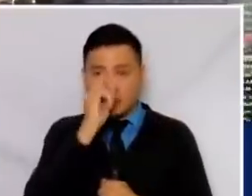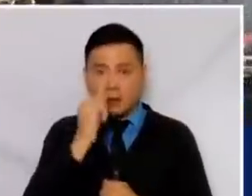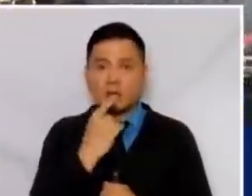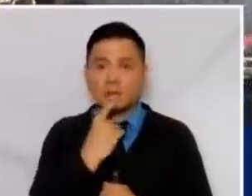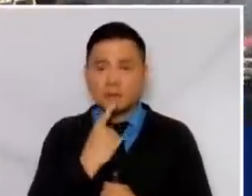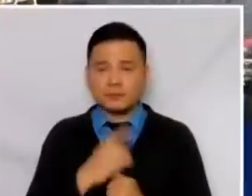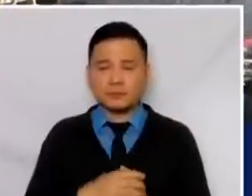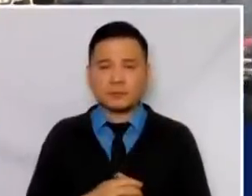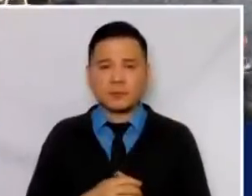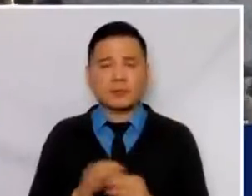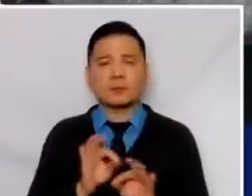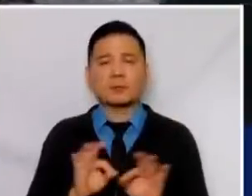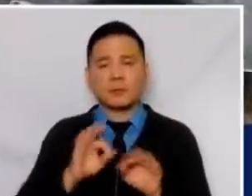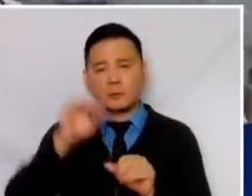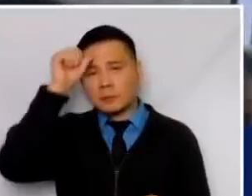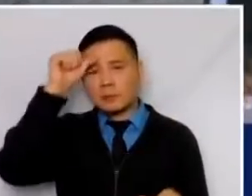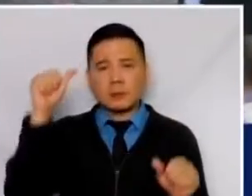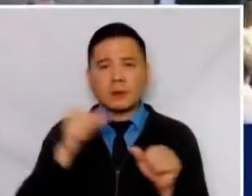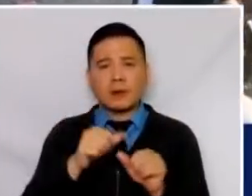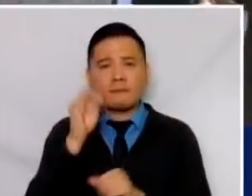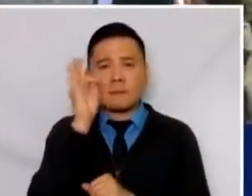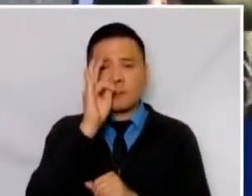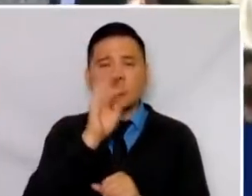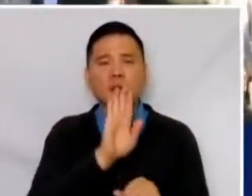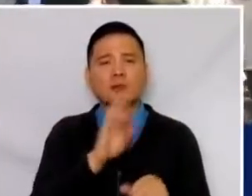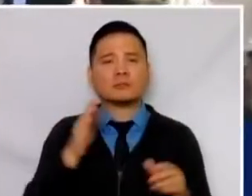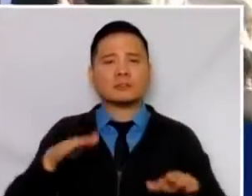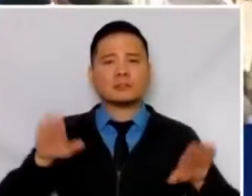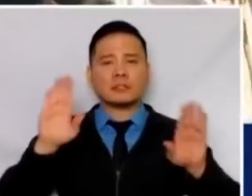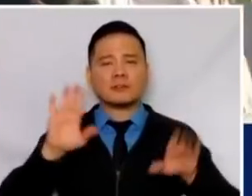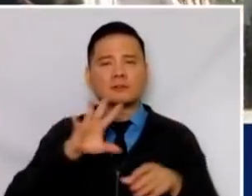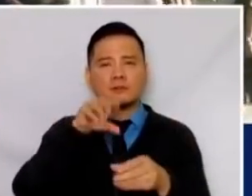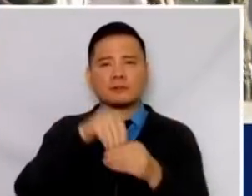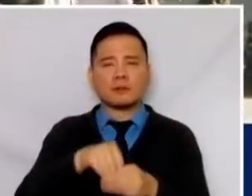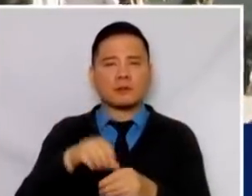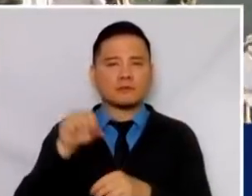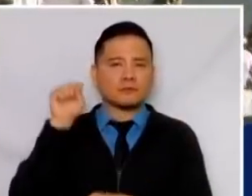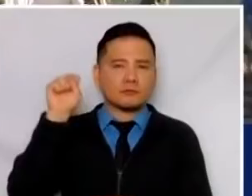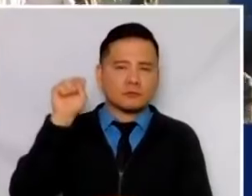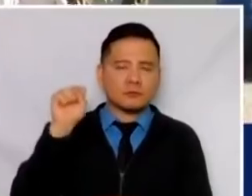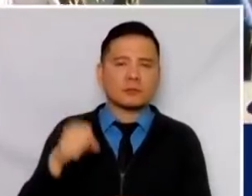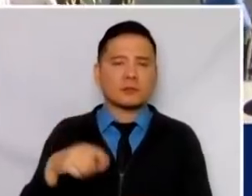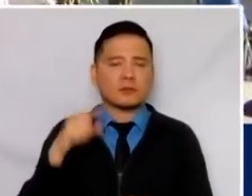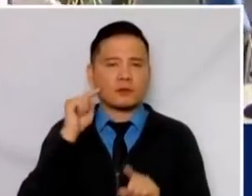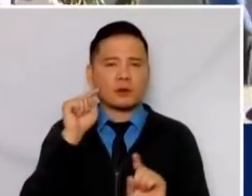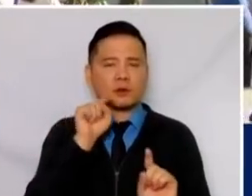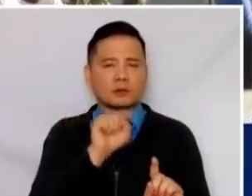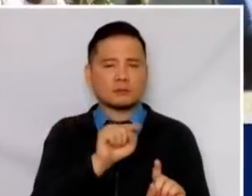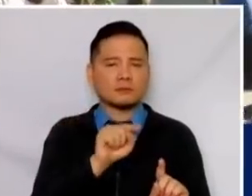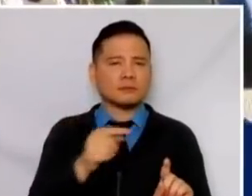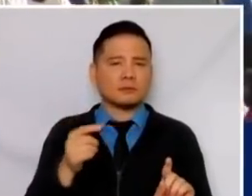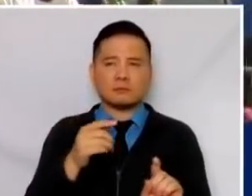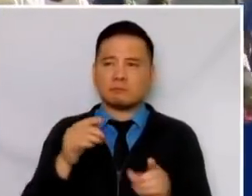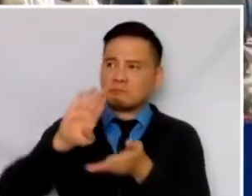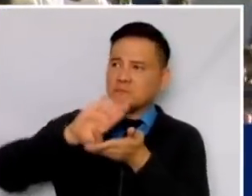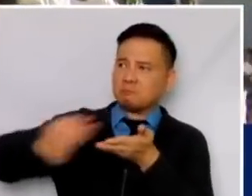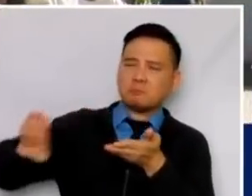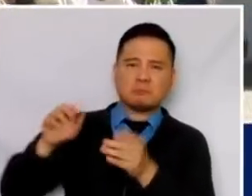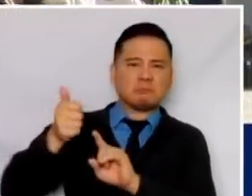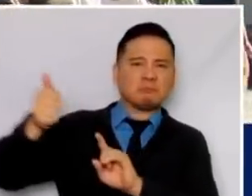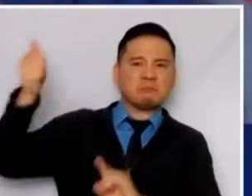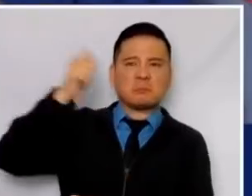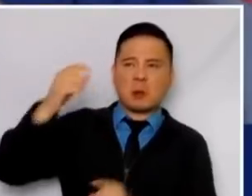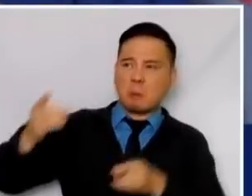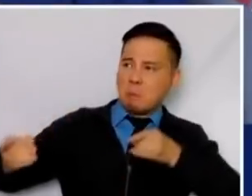ang sakripisyo ng mga Pilipinong sumali sa revolusyon na nagpatalsik sa isang diktador. Ang nagbibigay ng